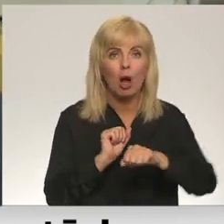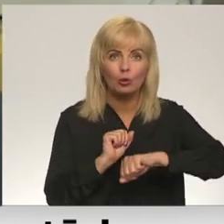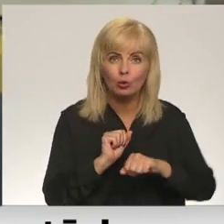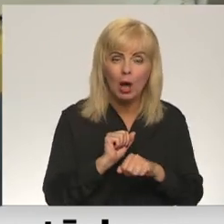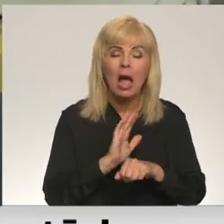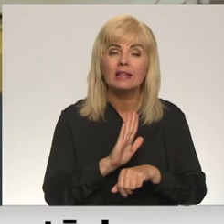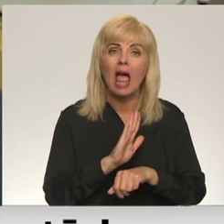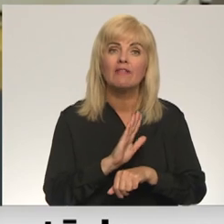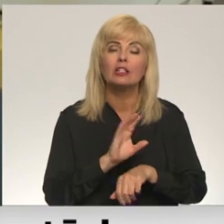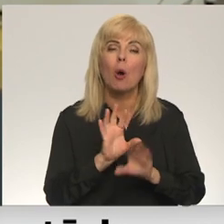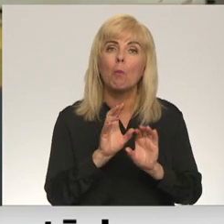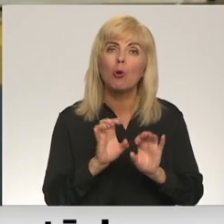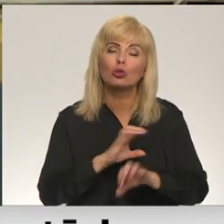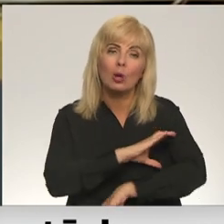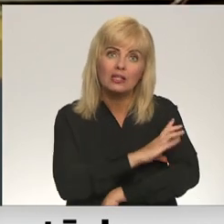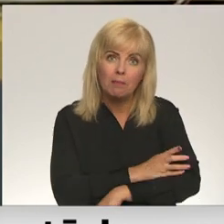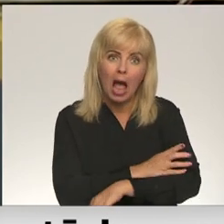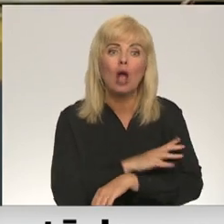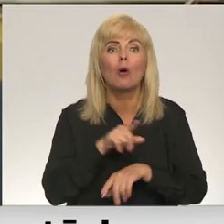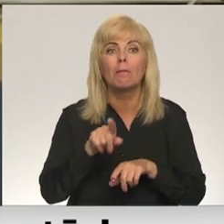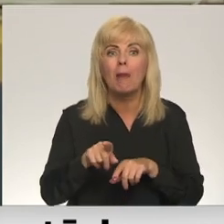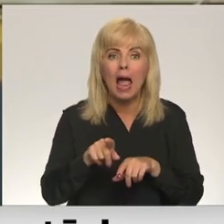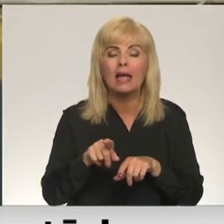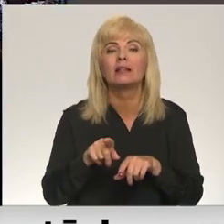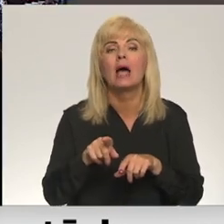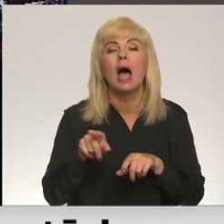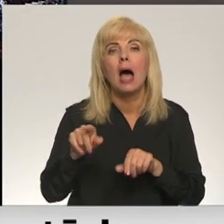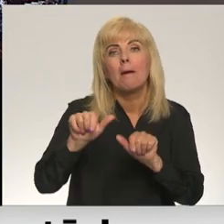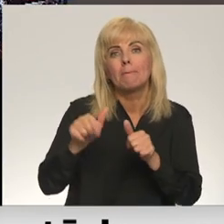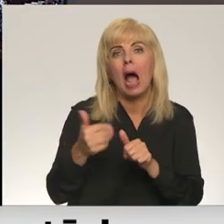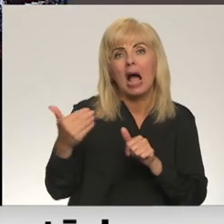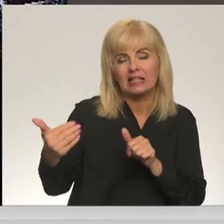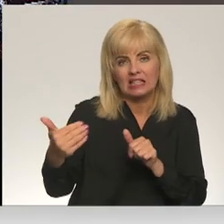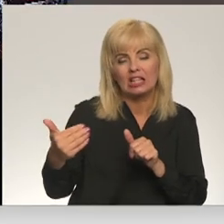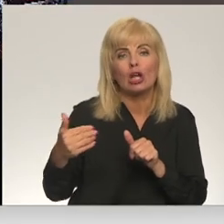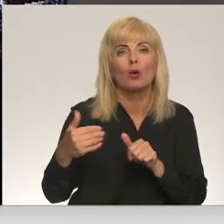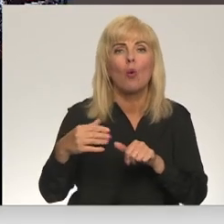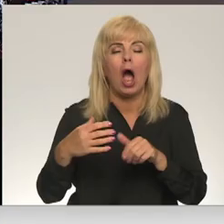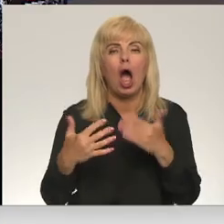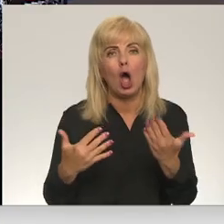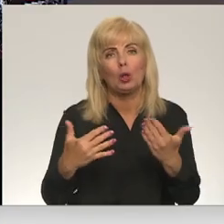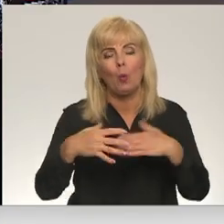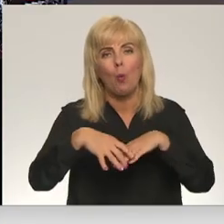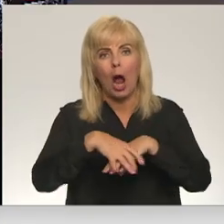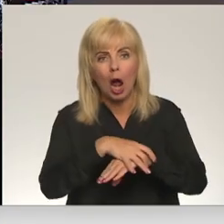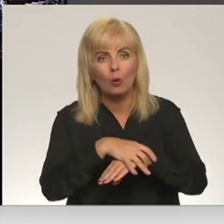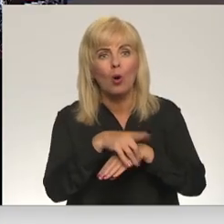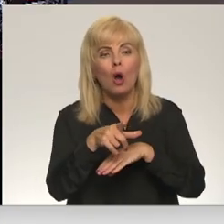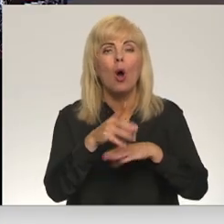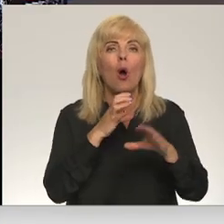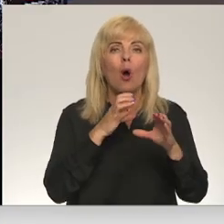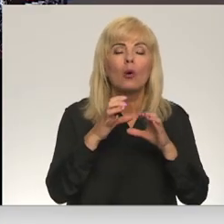muskuļu spēku, bet mākslīgo intelektu. Pati roka komunicē ar cilvēku. Un tā ir kā